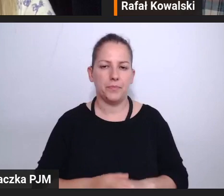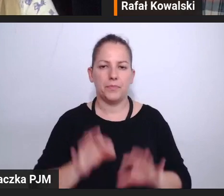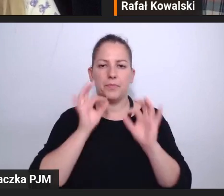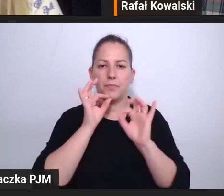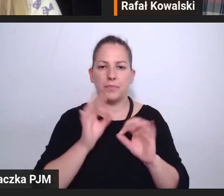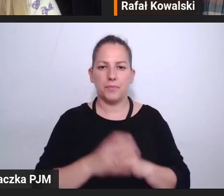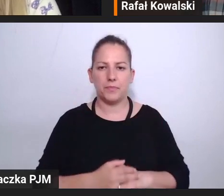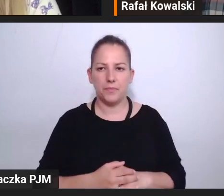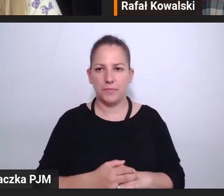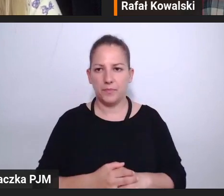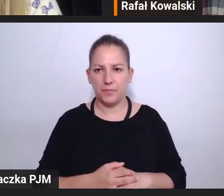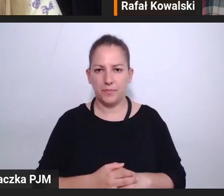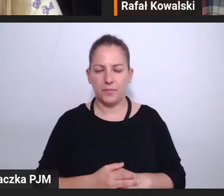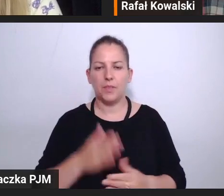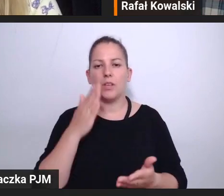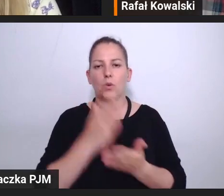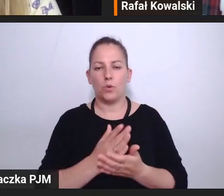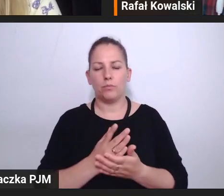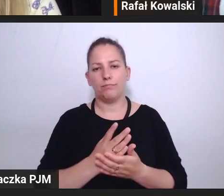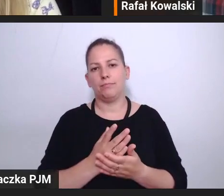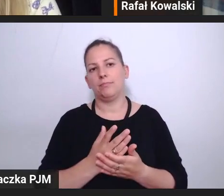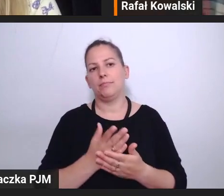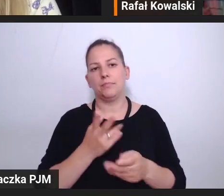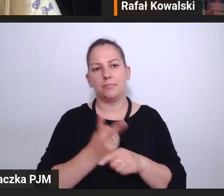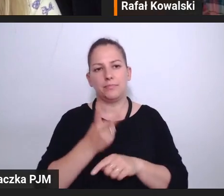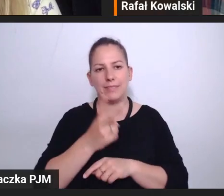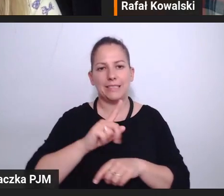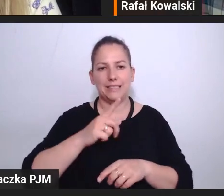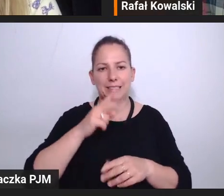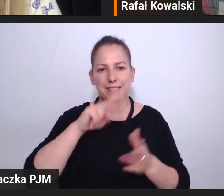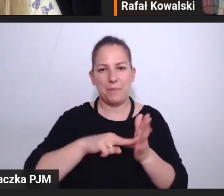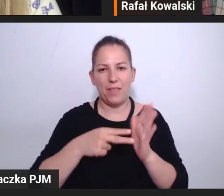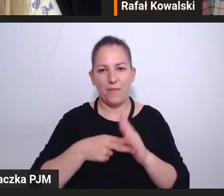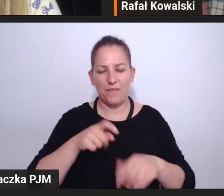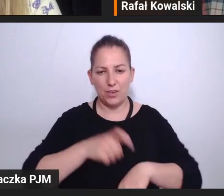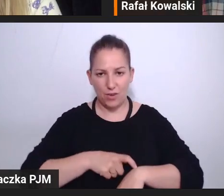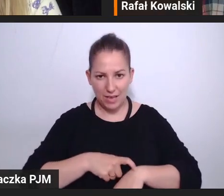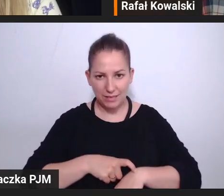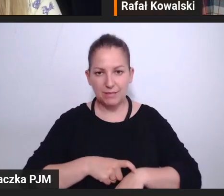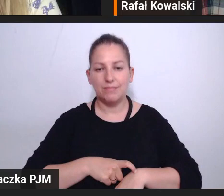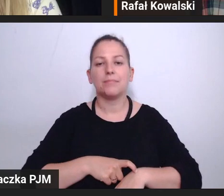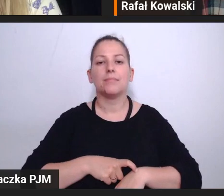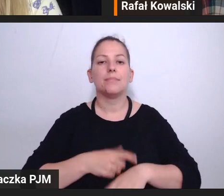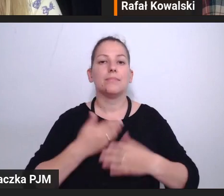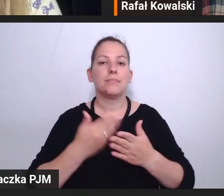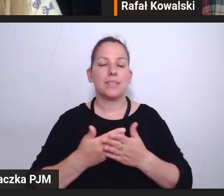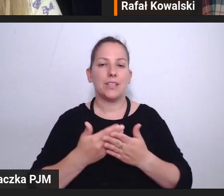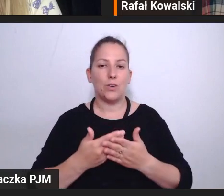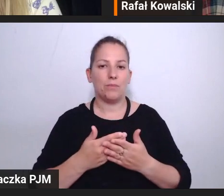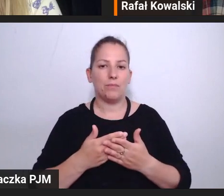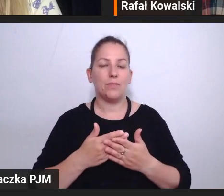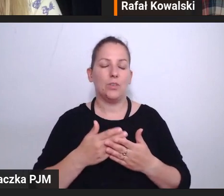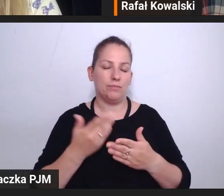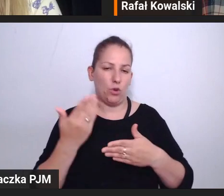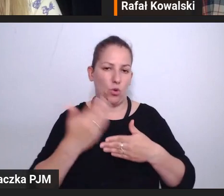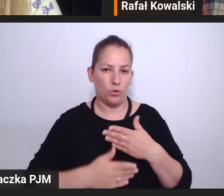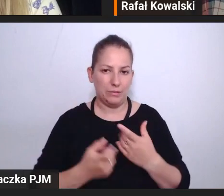to już żeśmy przekroczyli zaplanowany czas i w związku z tym szybko kończymy.